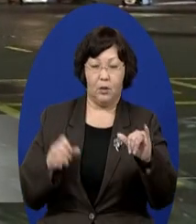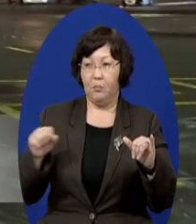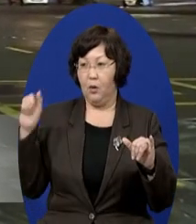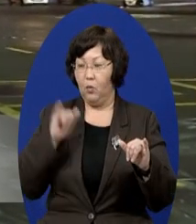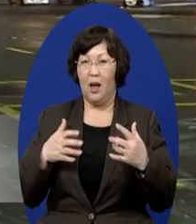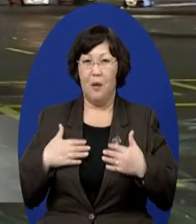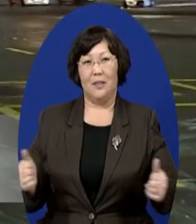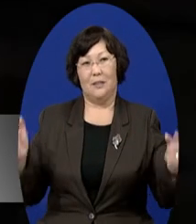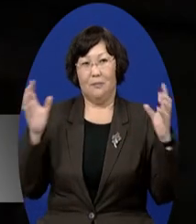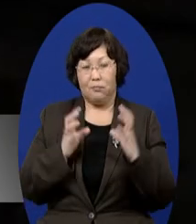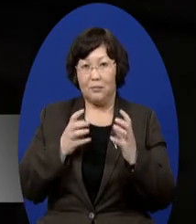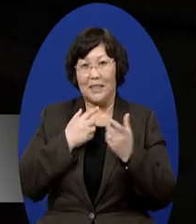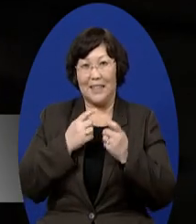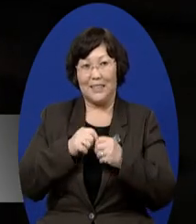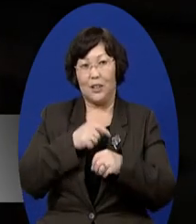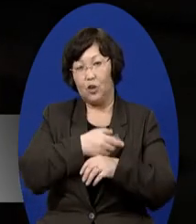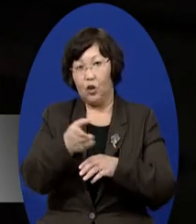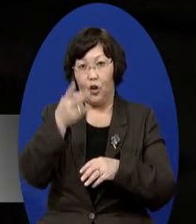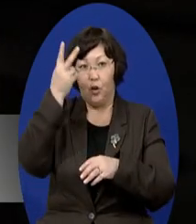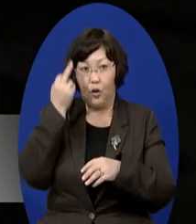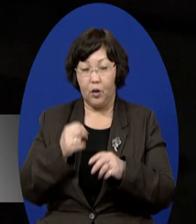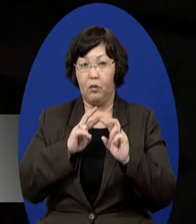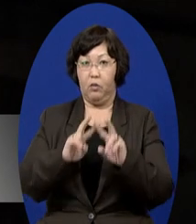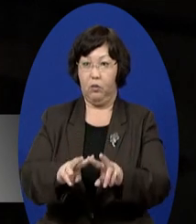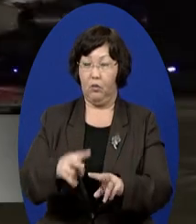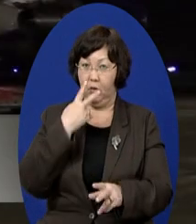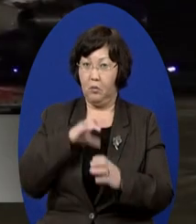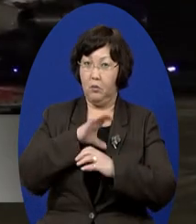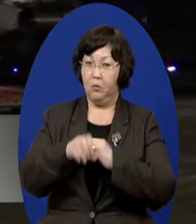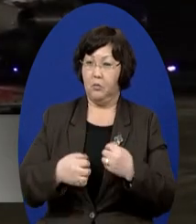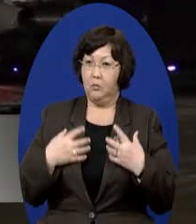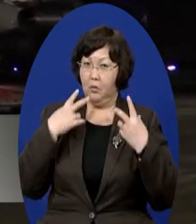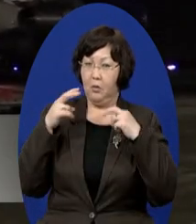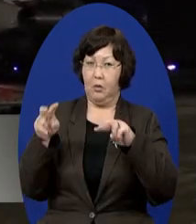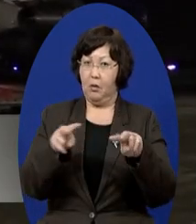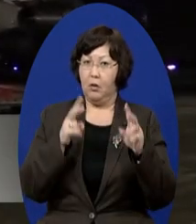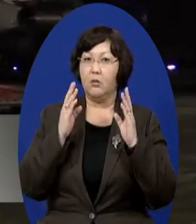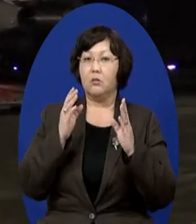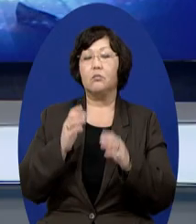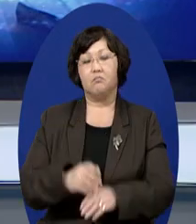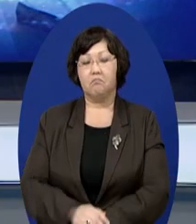тулсан яриа хэлцээ болсноос хойш 2 хоногийн дараа үргэлжилж байгаа нь олон улсын анхааралд өртөөд байна.